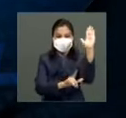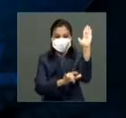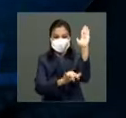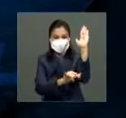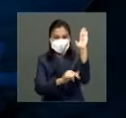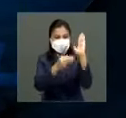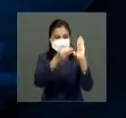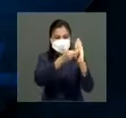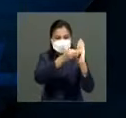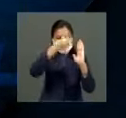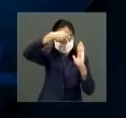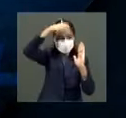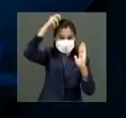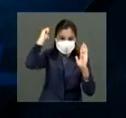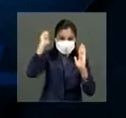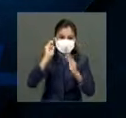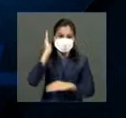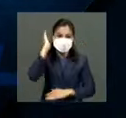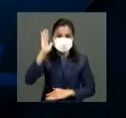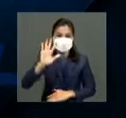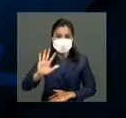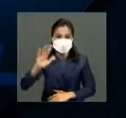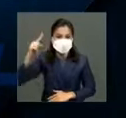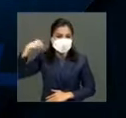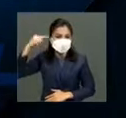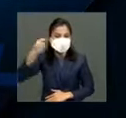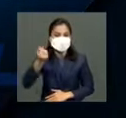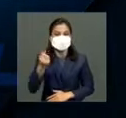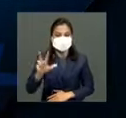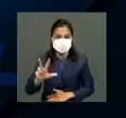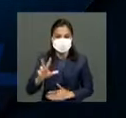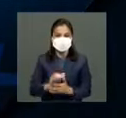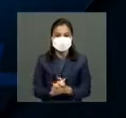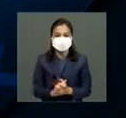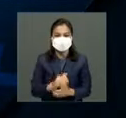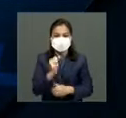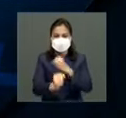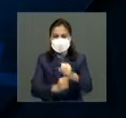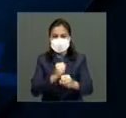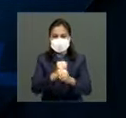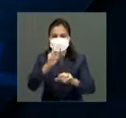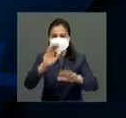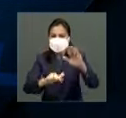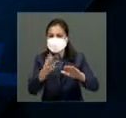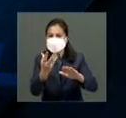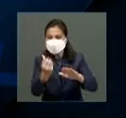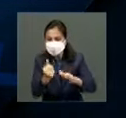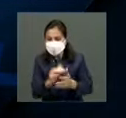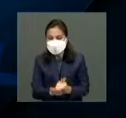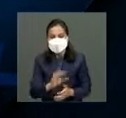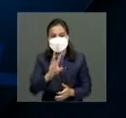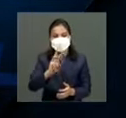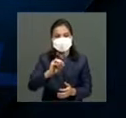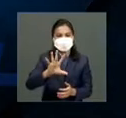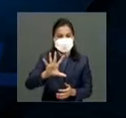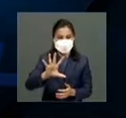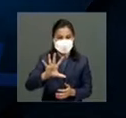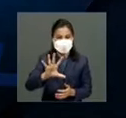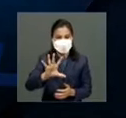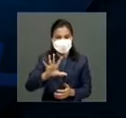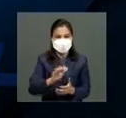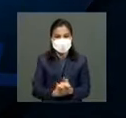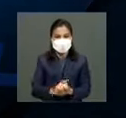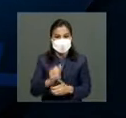และสิงห์บุรีเป็นชาย5หญิง13อายุที่เป็นค่ากลางเนี่ยนะฮะก็คือ65ปีมีค